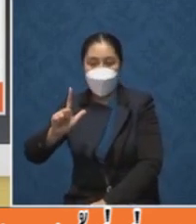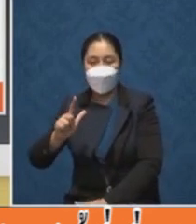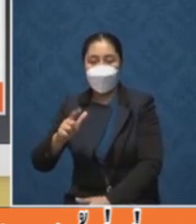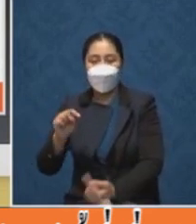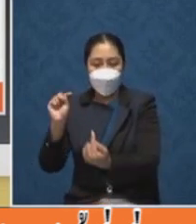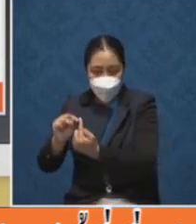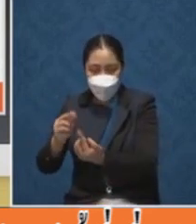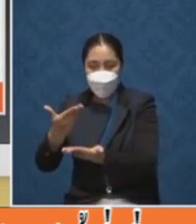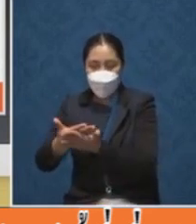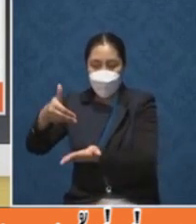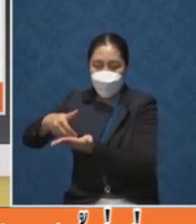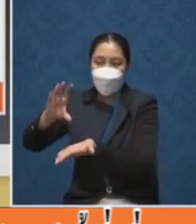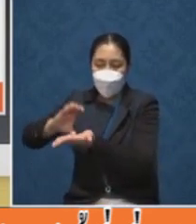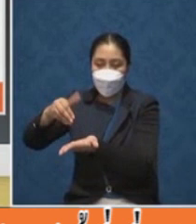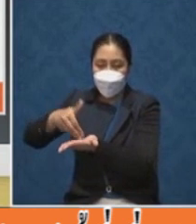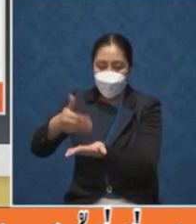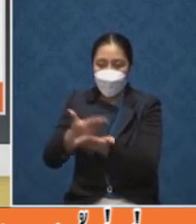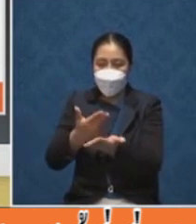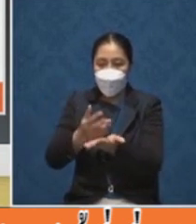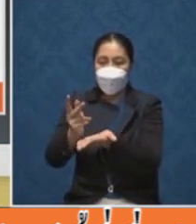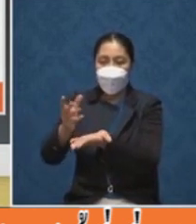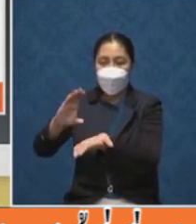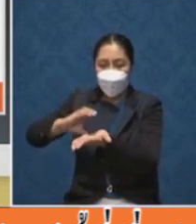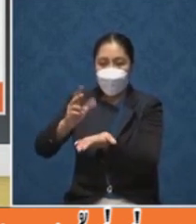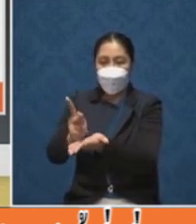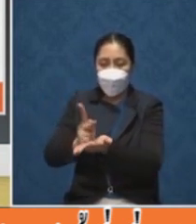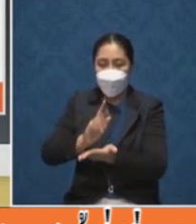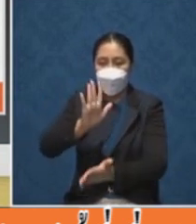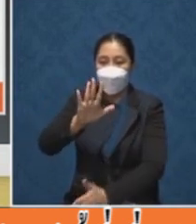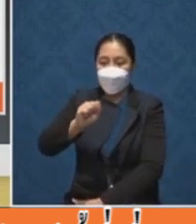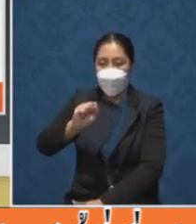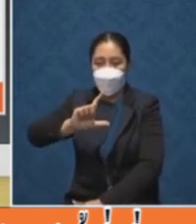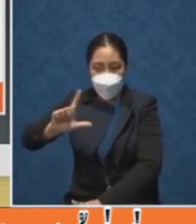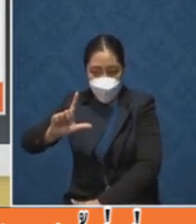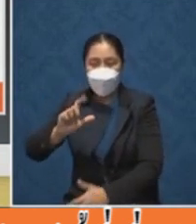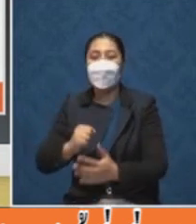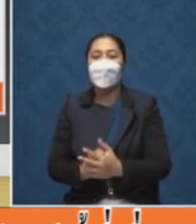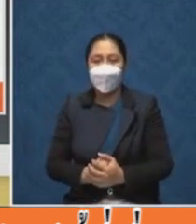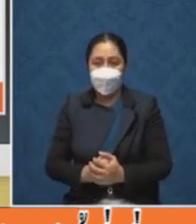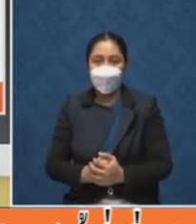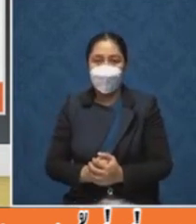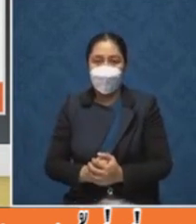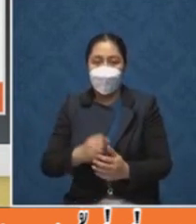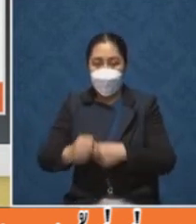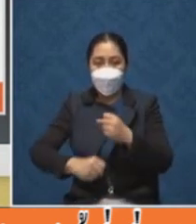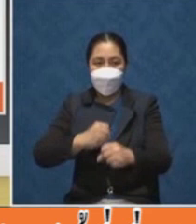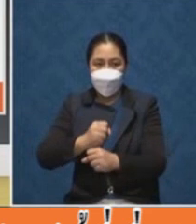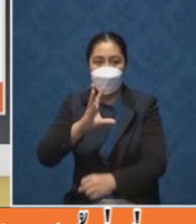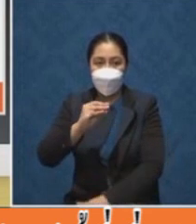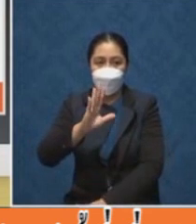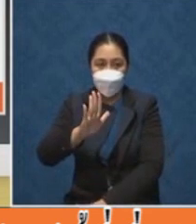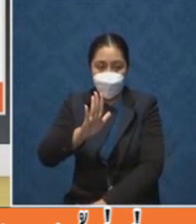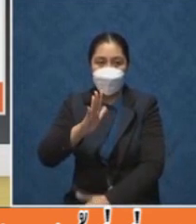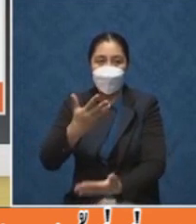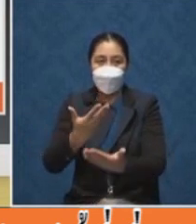ทั้งจากงบกลางแล้วก็งบเงินกู้งบเงินกู้ 500,000 ล้านส่วนปี65นะคะเพิ่งจ